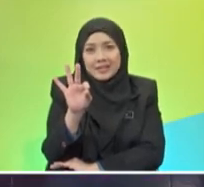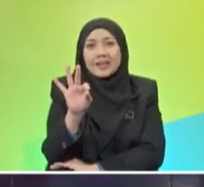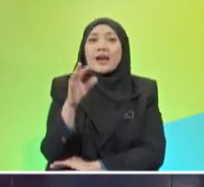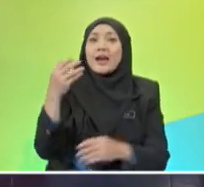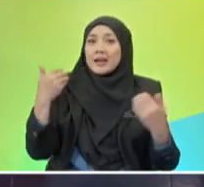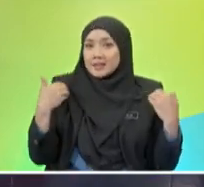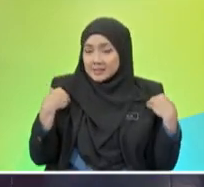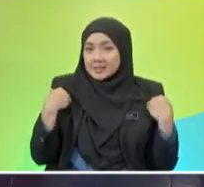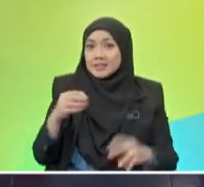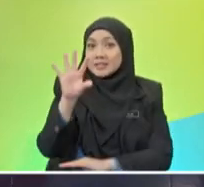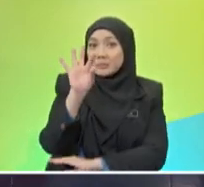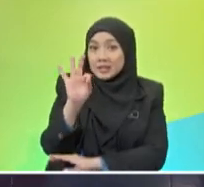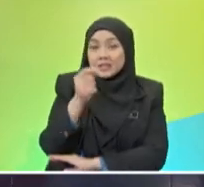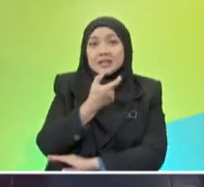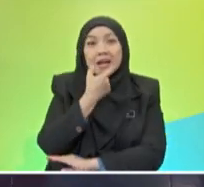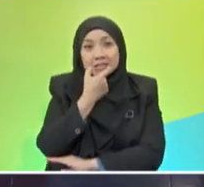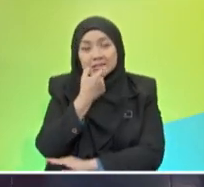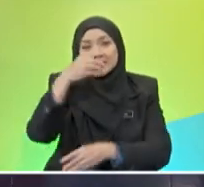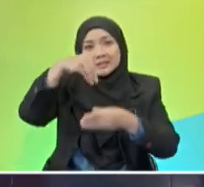Sembilan. Di manakah nombor sembilan?